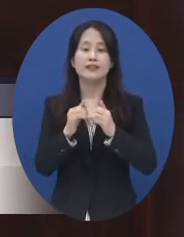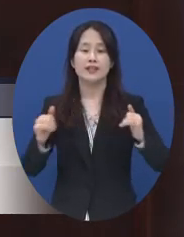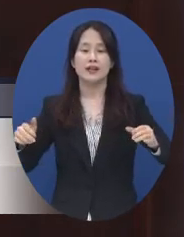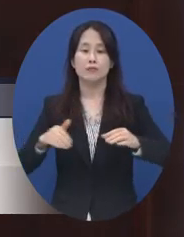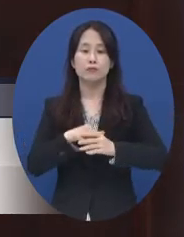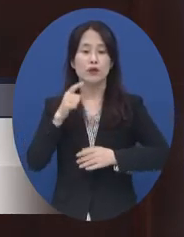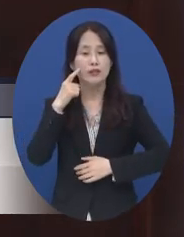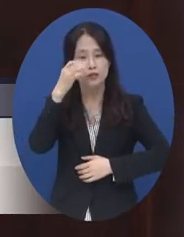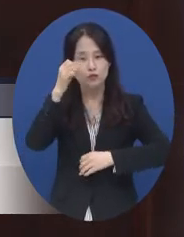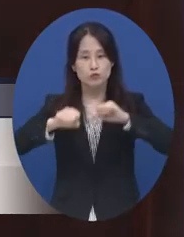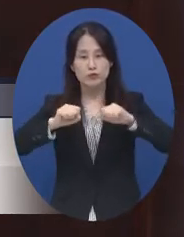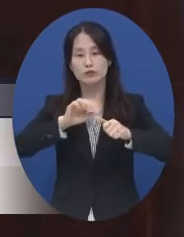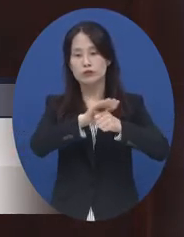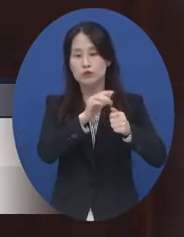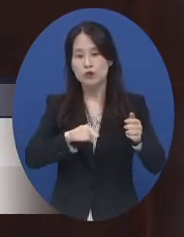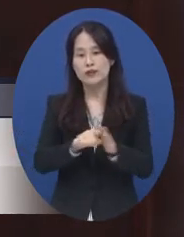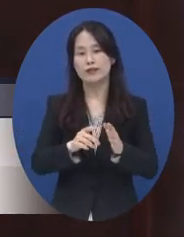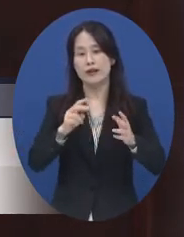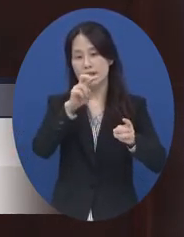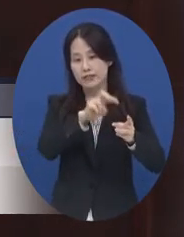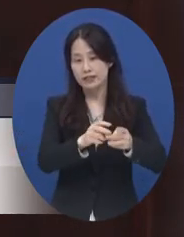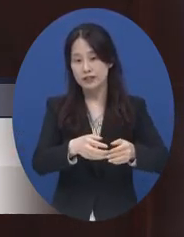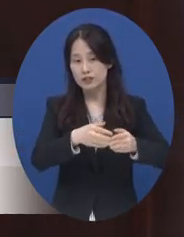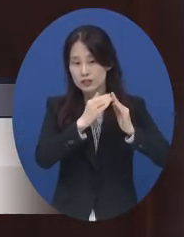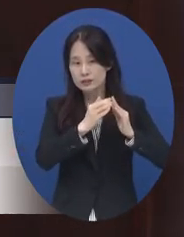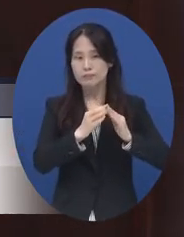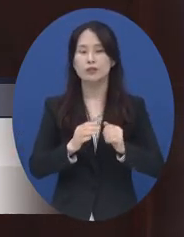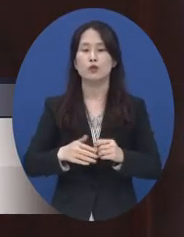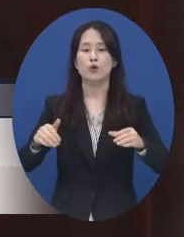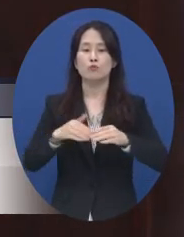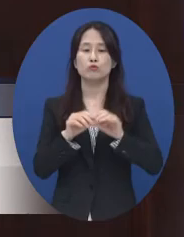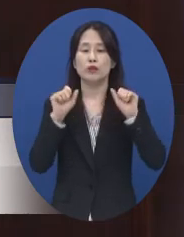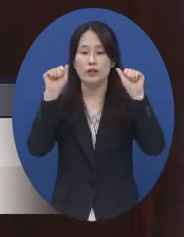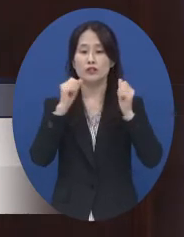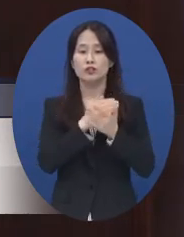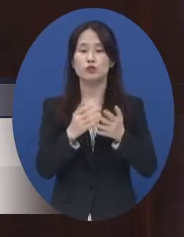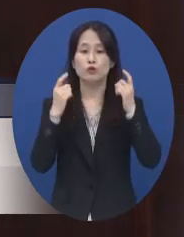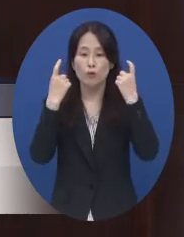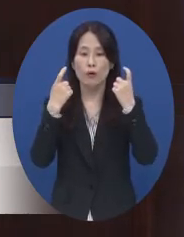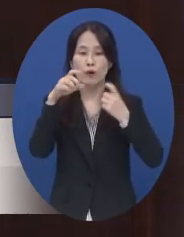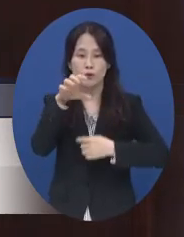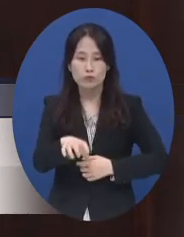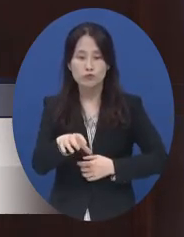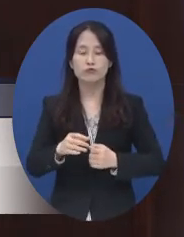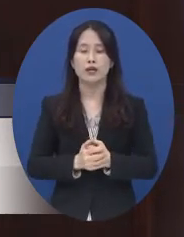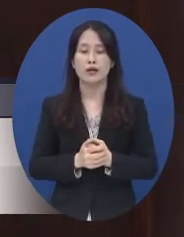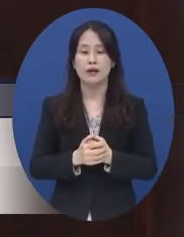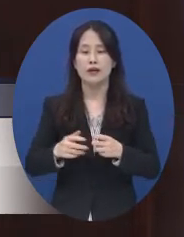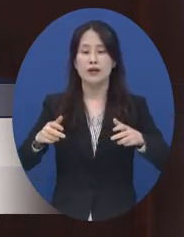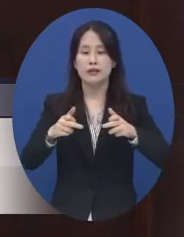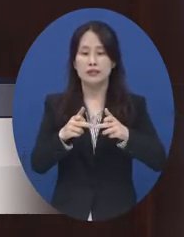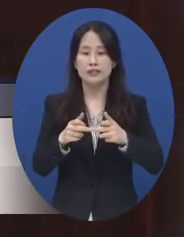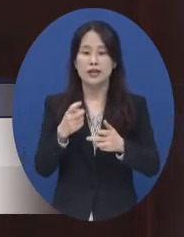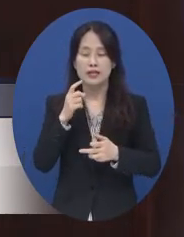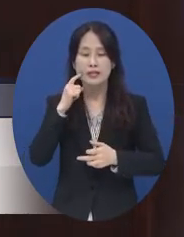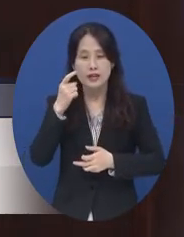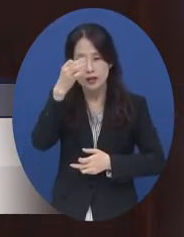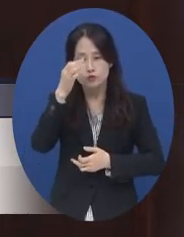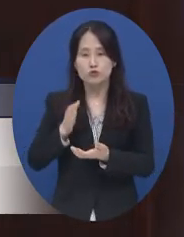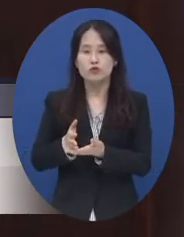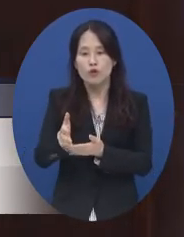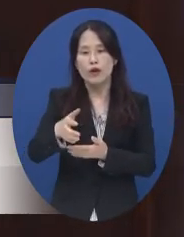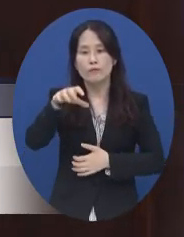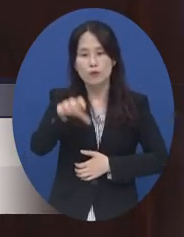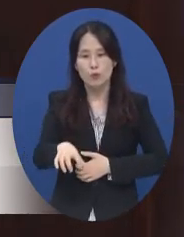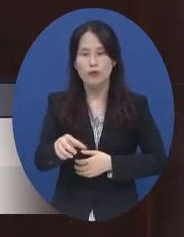근거한 장애인 문화예술 활동 지원을 위한 센터의 설립과 나아가 문화체육관광국에 장애인 예술을 전담하는